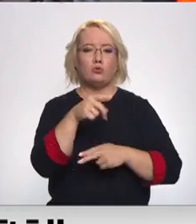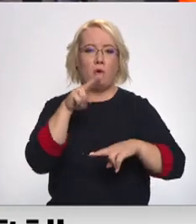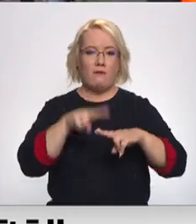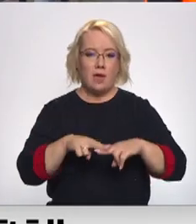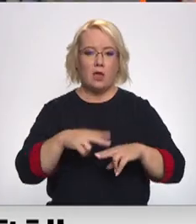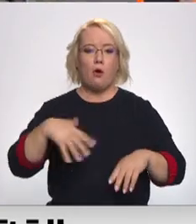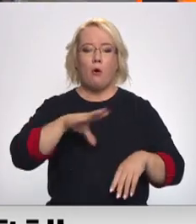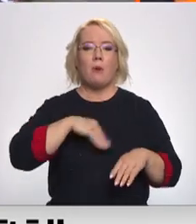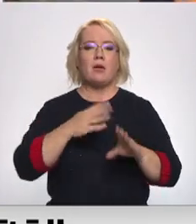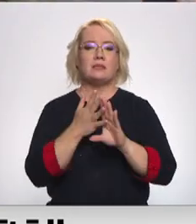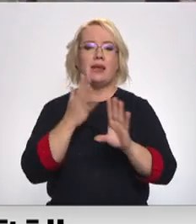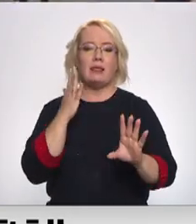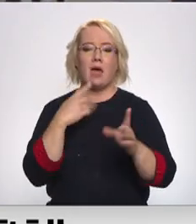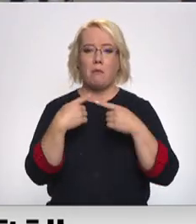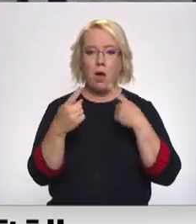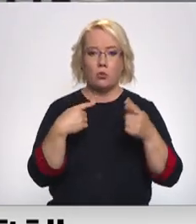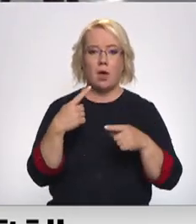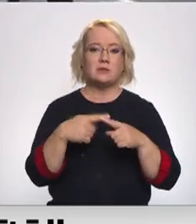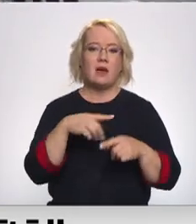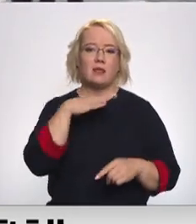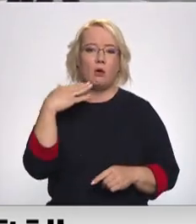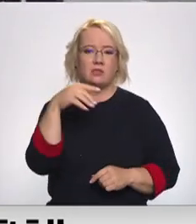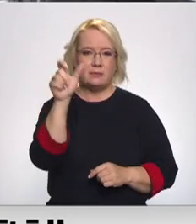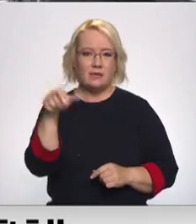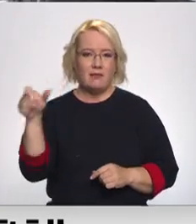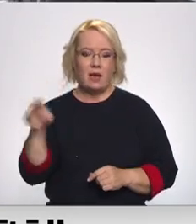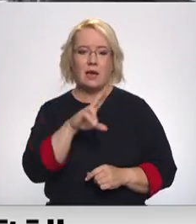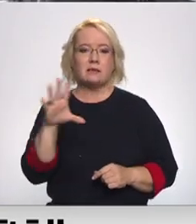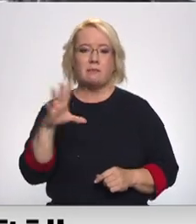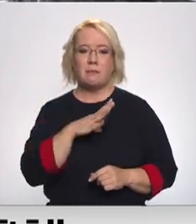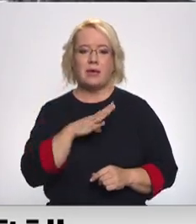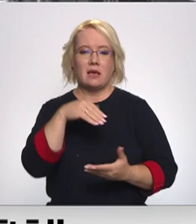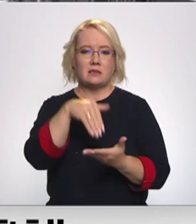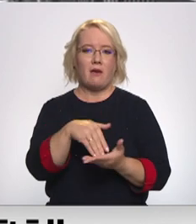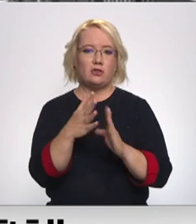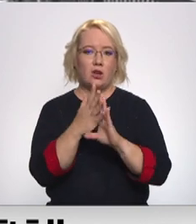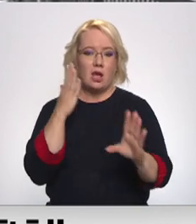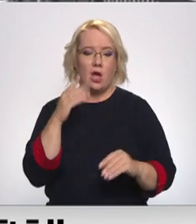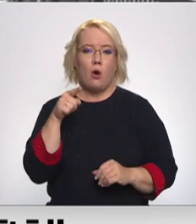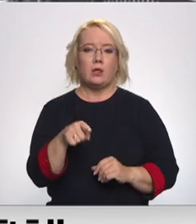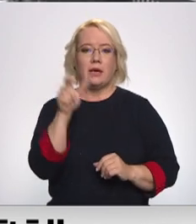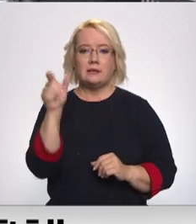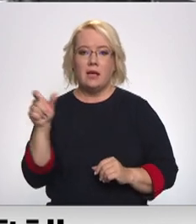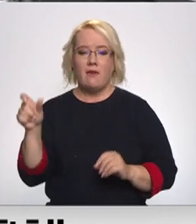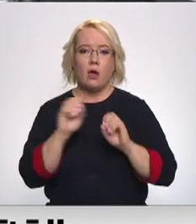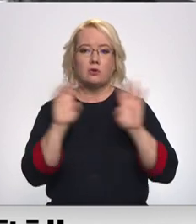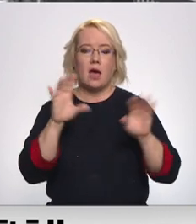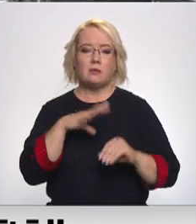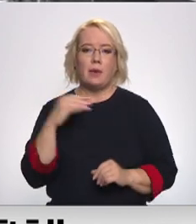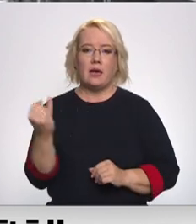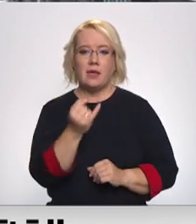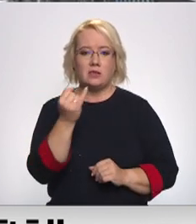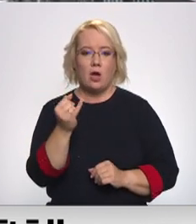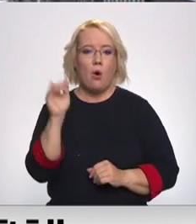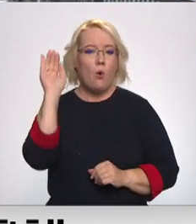rindā aprunājāmies ar vairākiem cilvēkiem, kas bija iestājušies, un viņu stāsts arī bija tiešām ļoti interesanti un